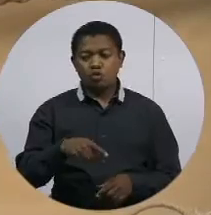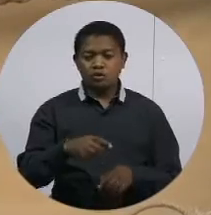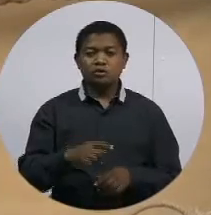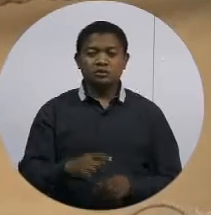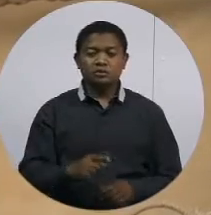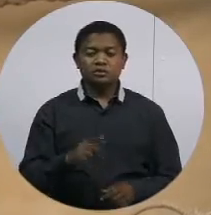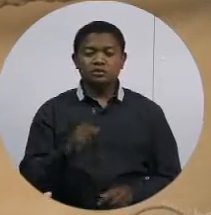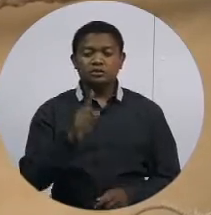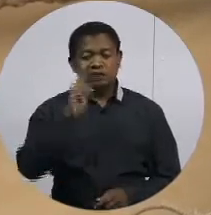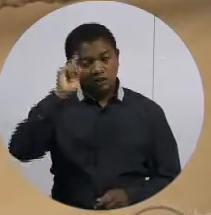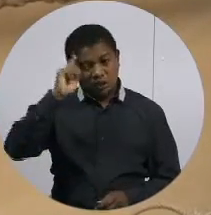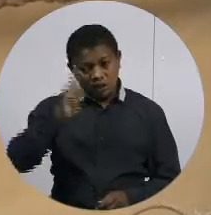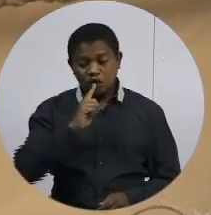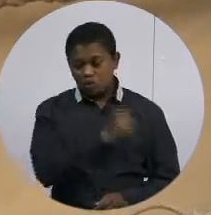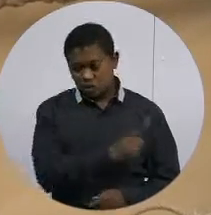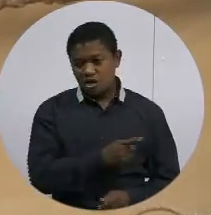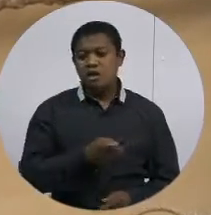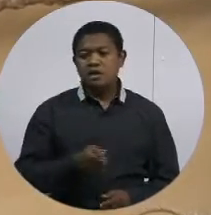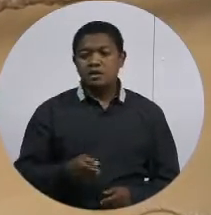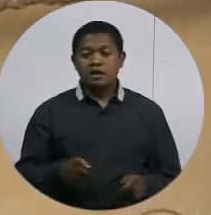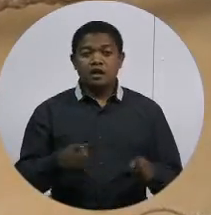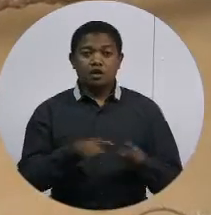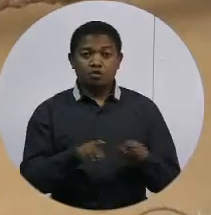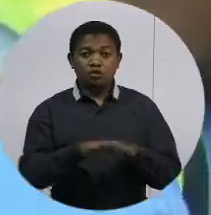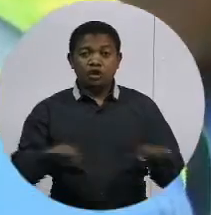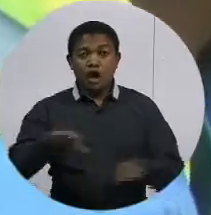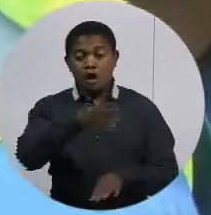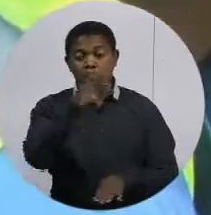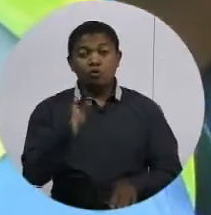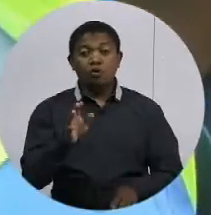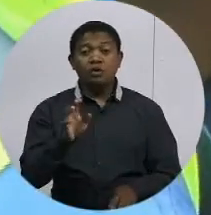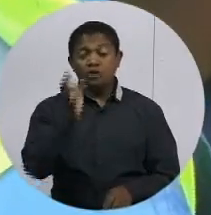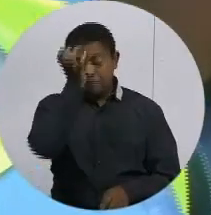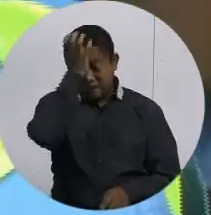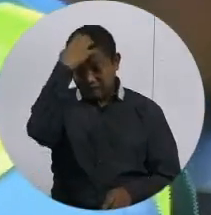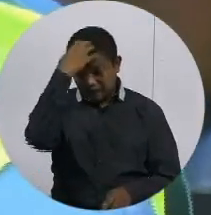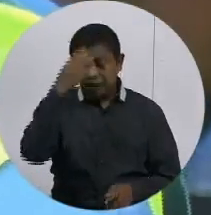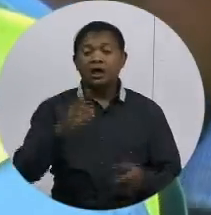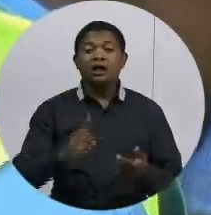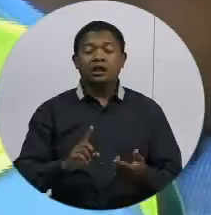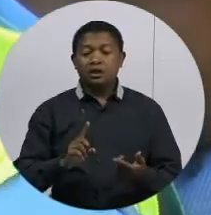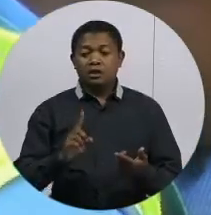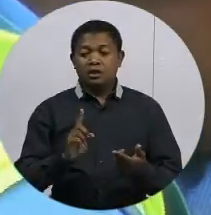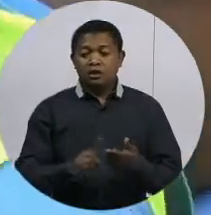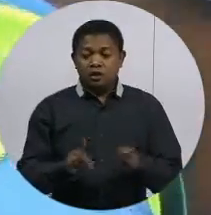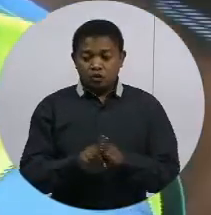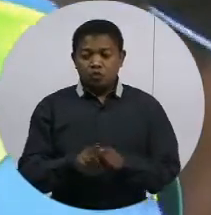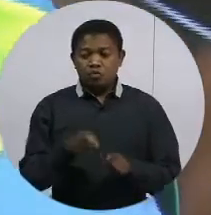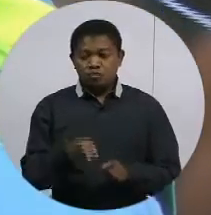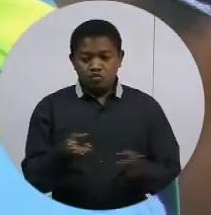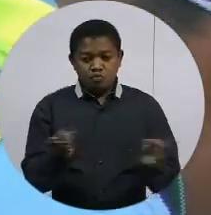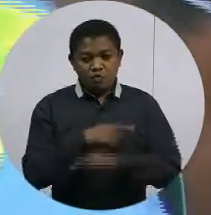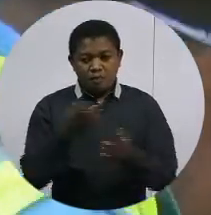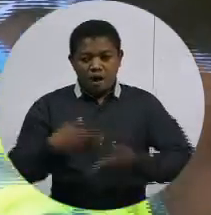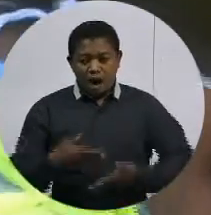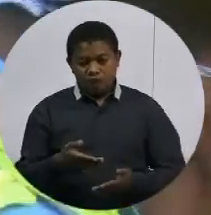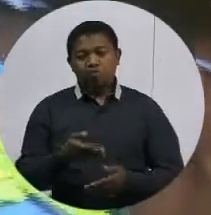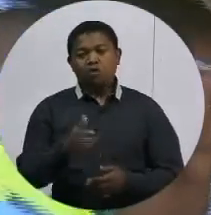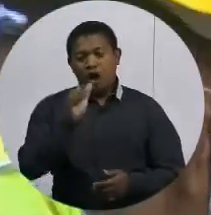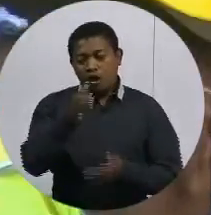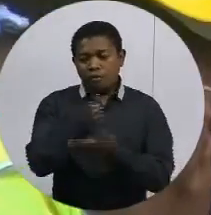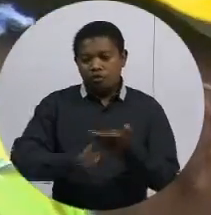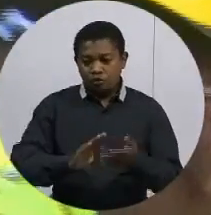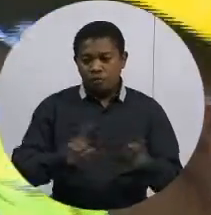roa vaovao eny Ambotrimanjaka sy Akatandratombo izay afaka anadio rano telo alina metatra toratelo